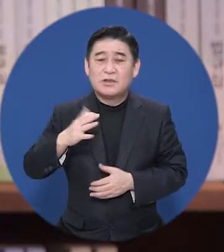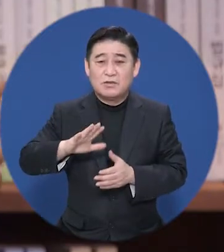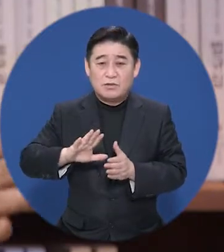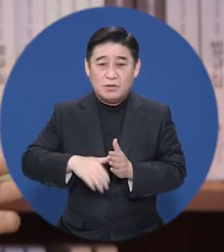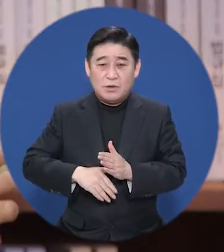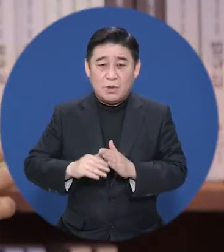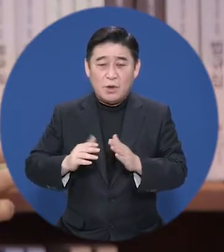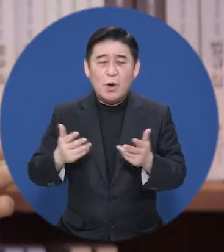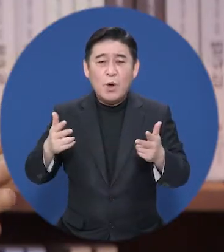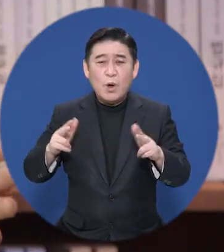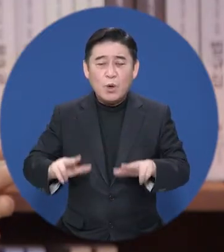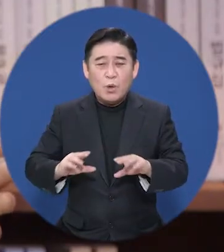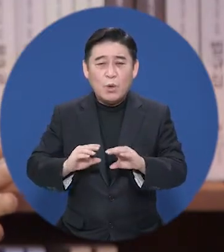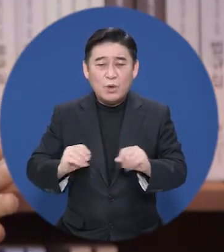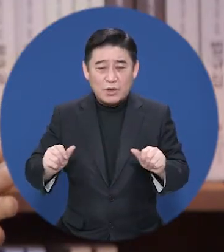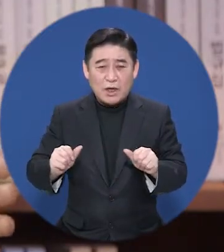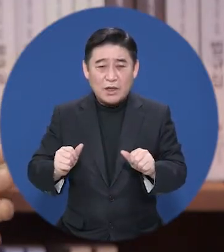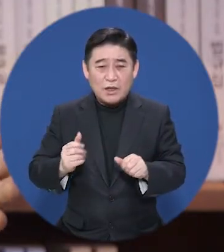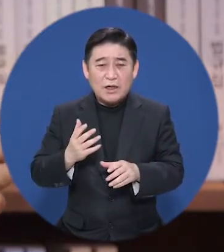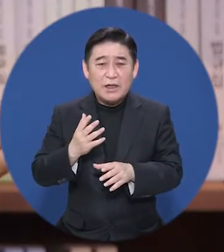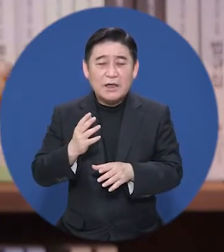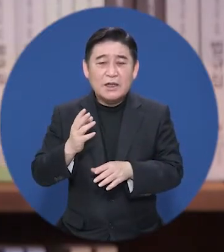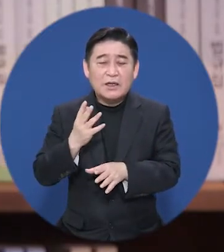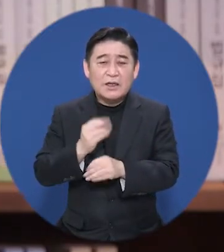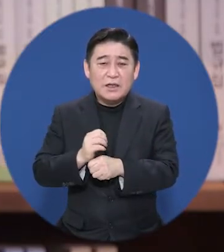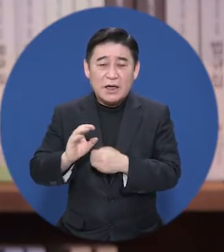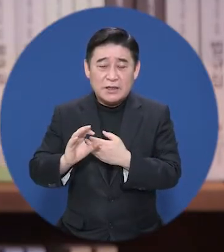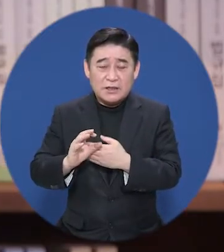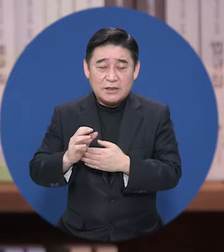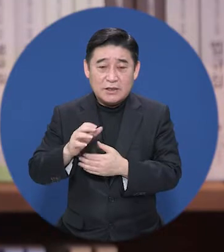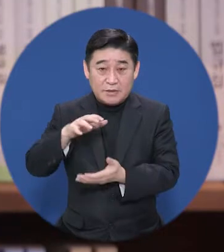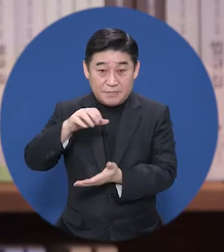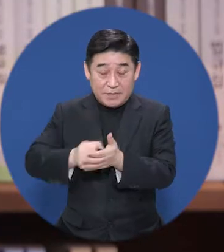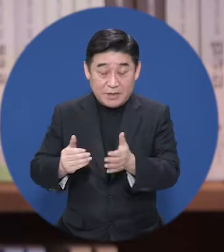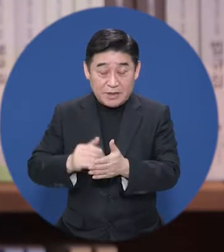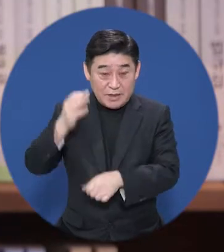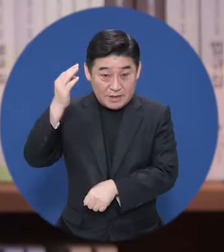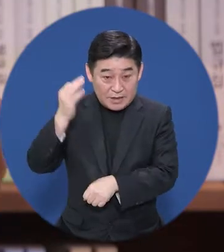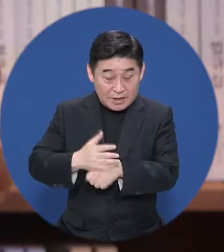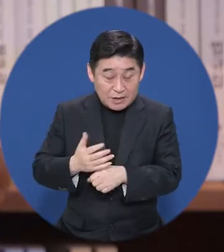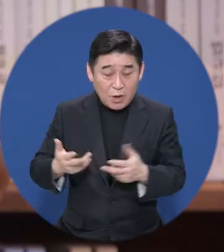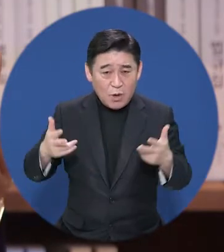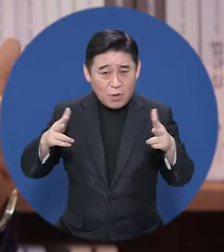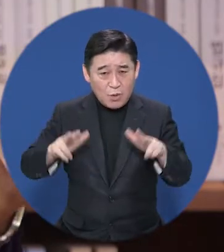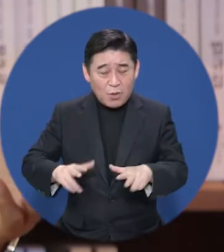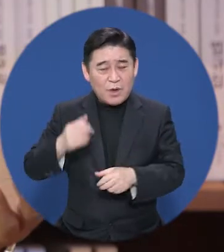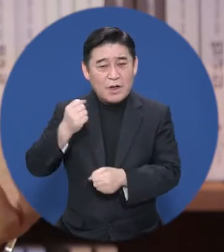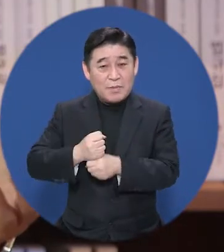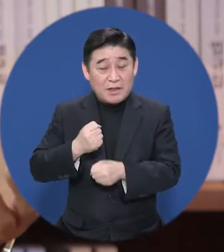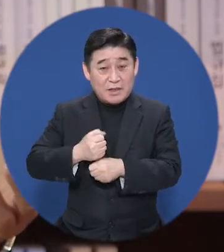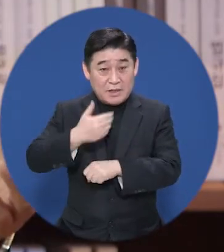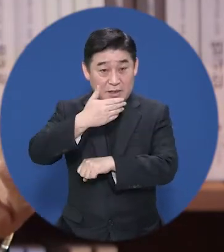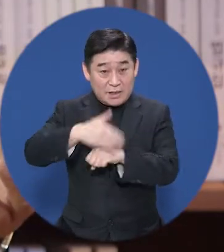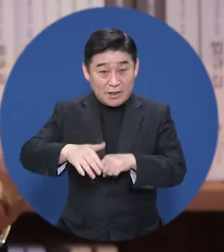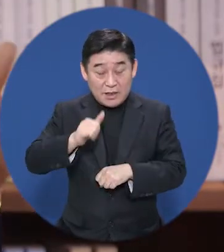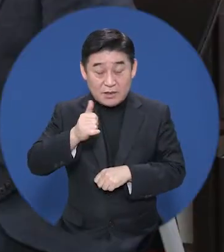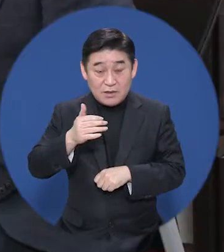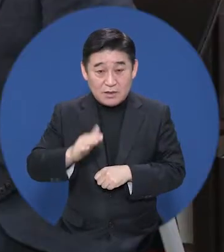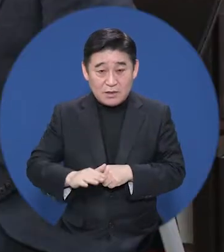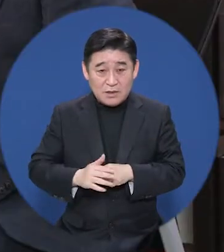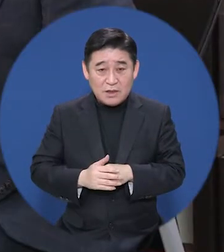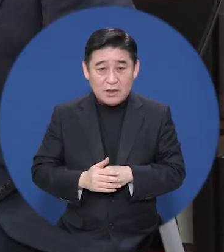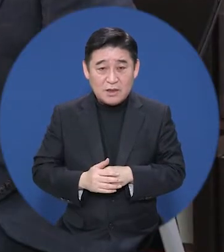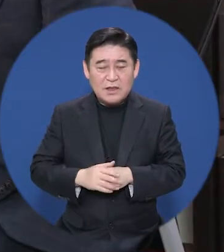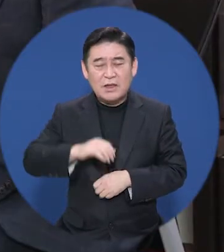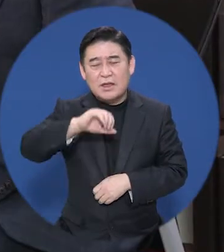공원 부지를 일몰제를 적용해 가지고 아마 이제 그걸 다 그 매입을 해서 이제 공원을 만들려고 했던 부분이었는데 네네.